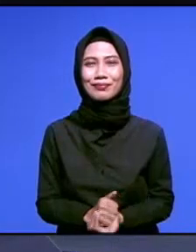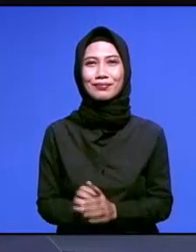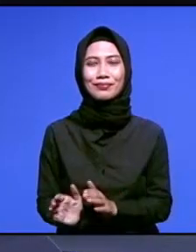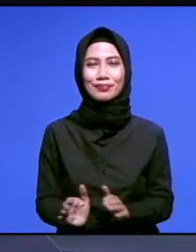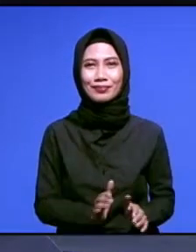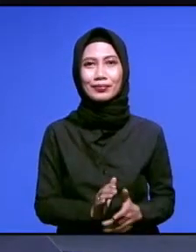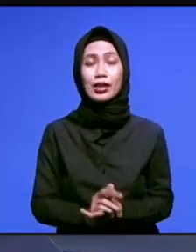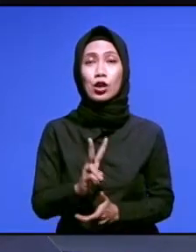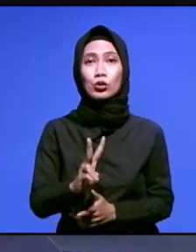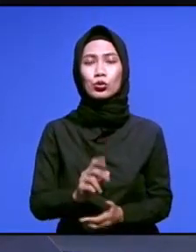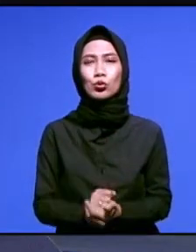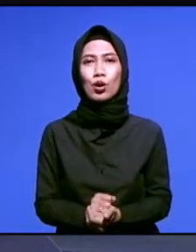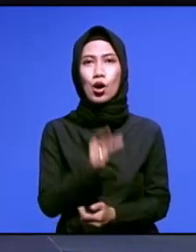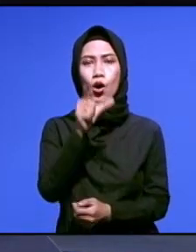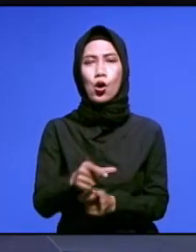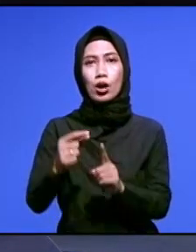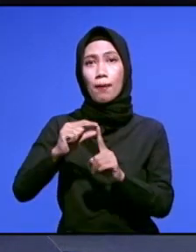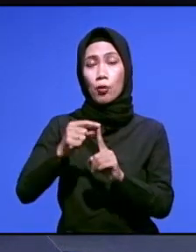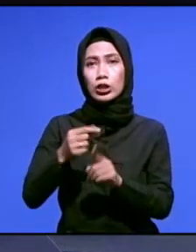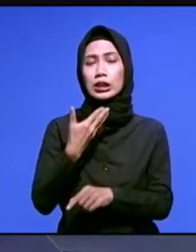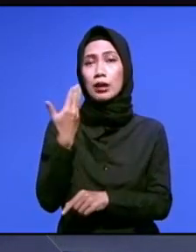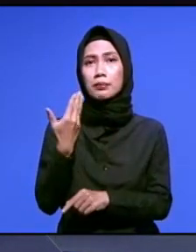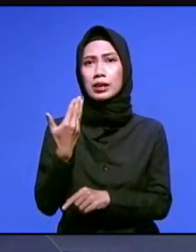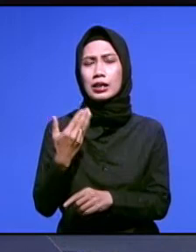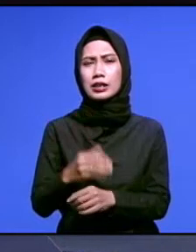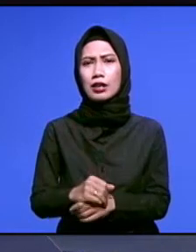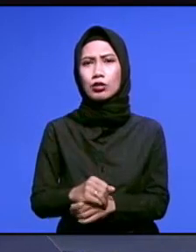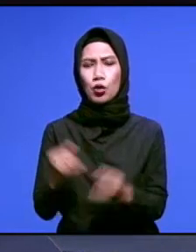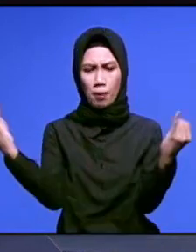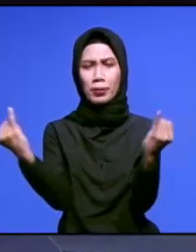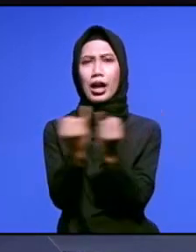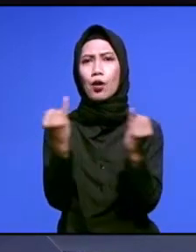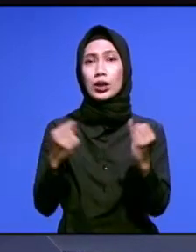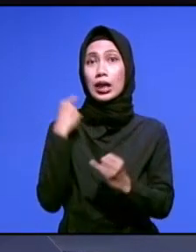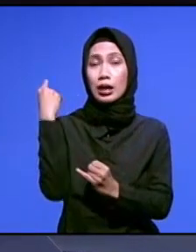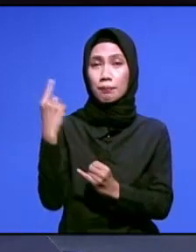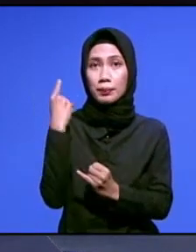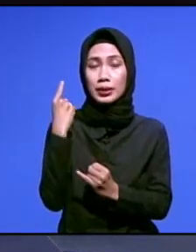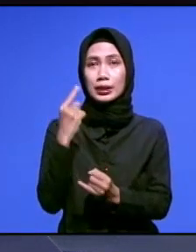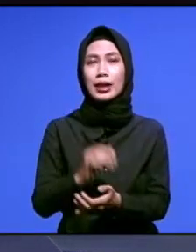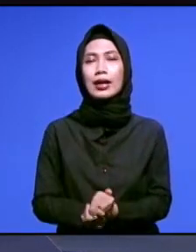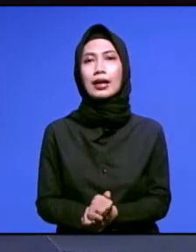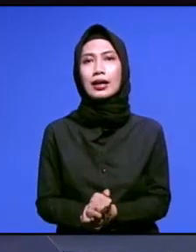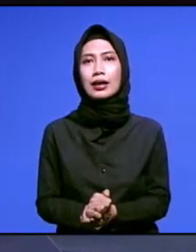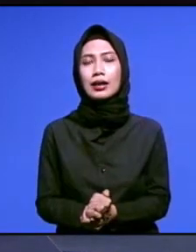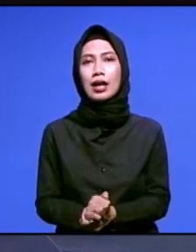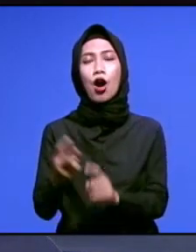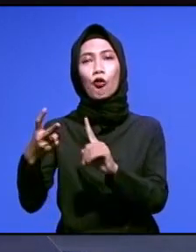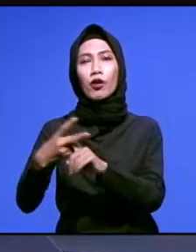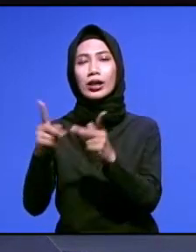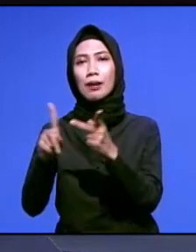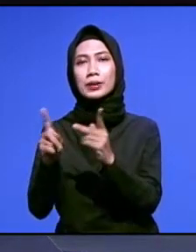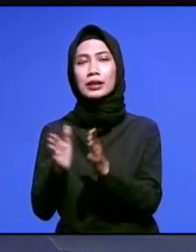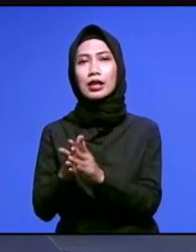Dua politikus yang kerap menempatkan diri berseberangan dengan pemerintah selama periode 2014-2019, Fahri Hamzah